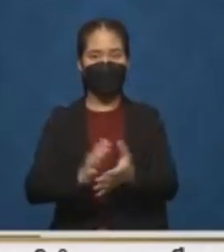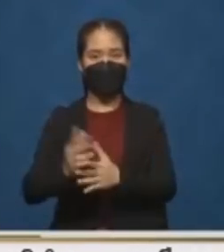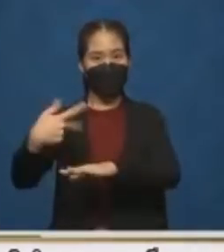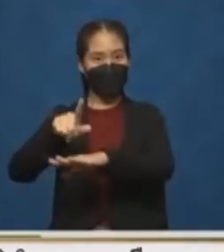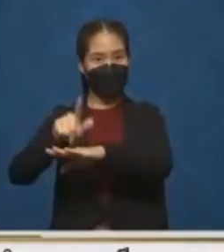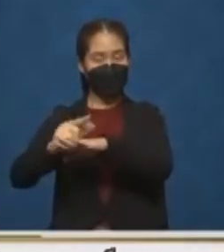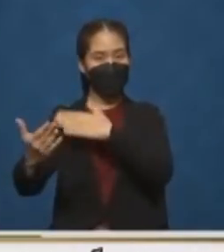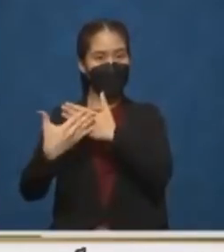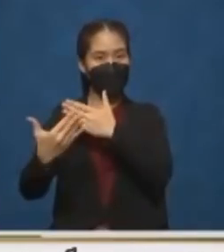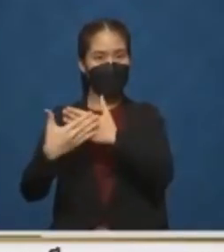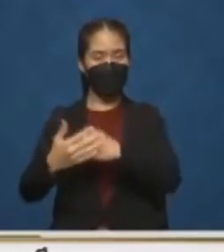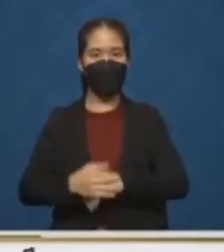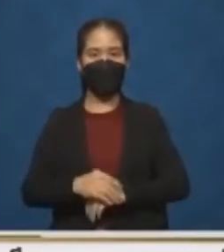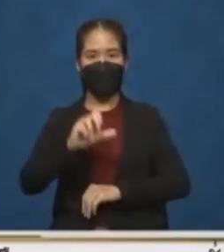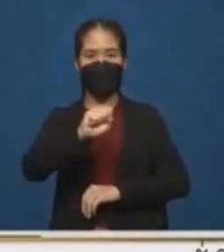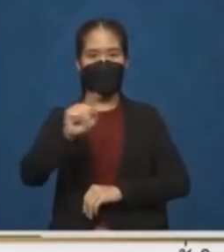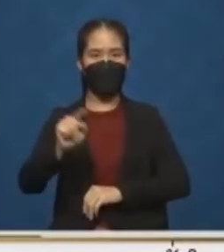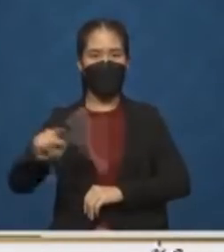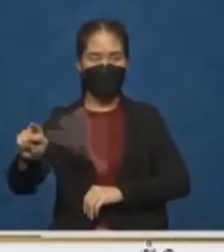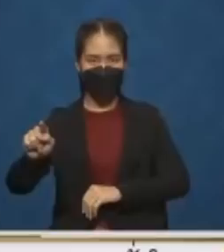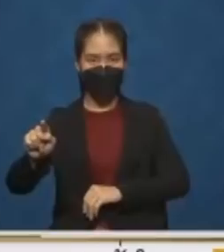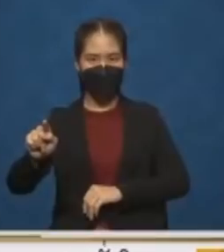วัคร diagnose Astasinicaทุกทุก 3 ล whatever